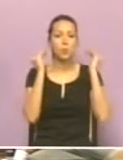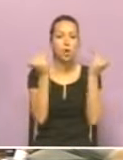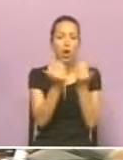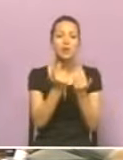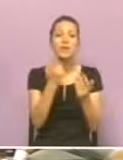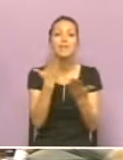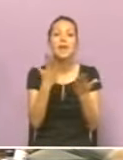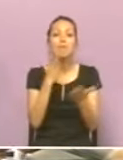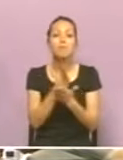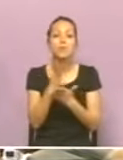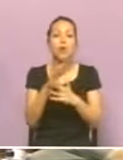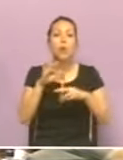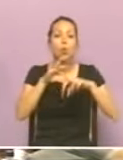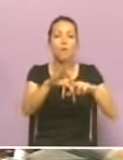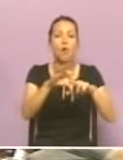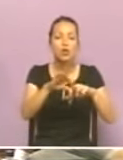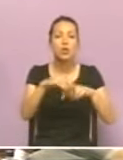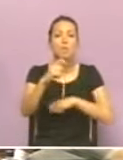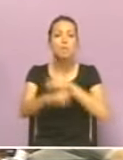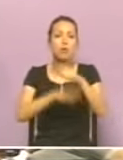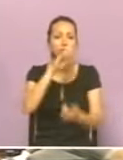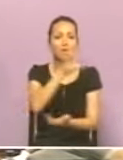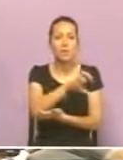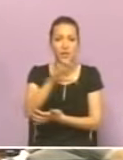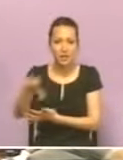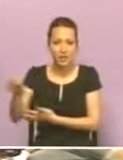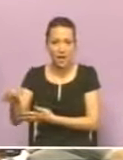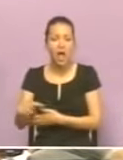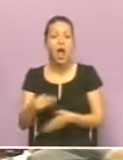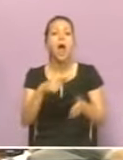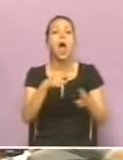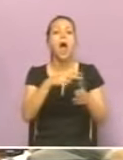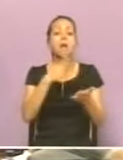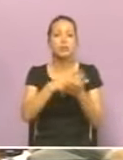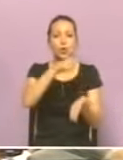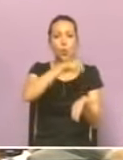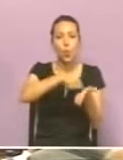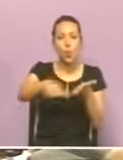poslovnih jedinica imali, a koji će biti ukinuti novom odlukom.